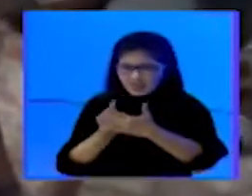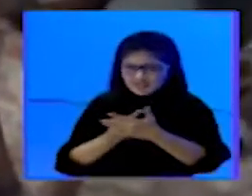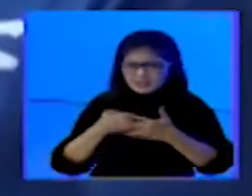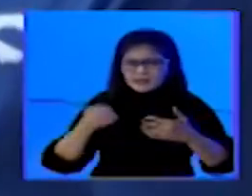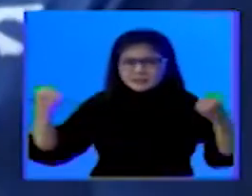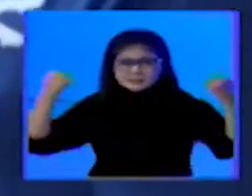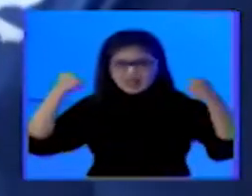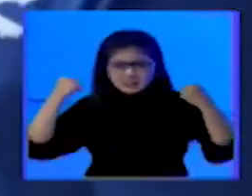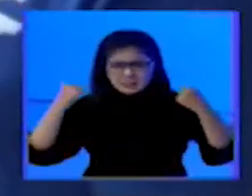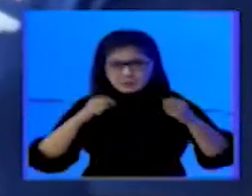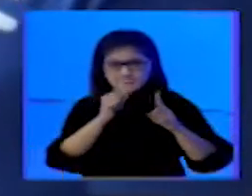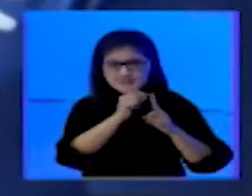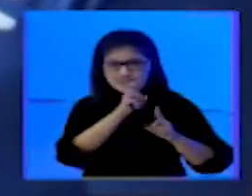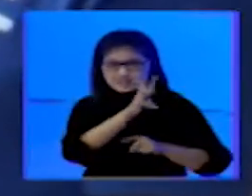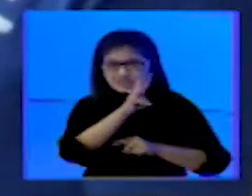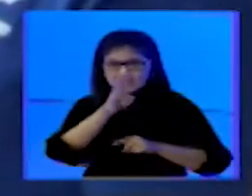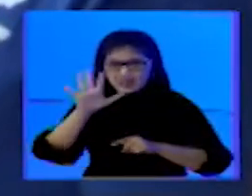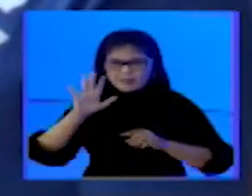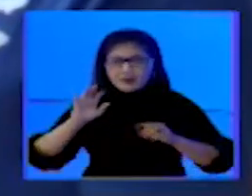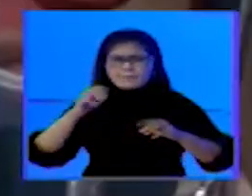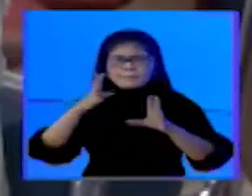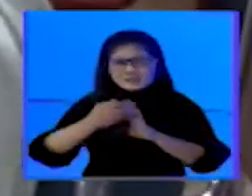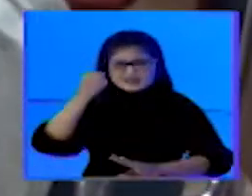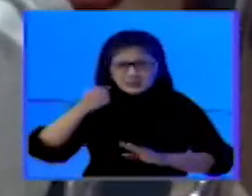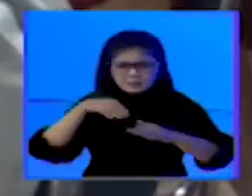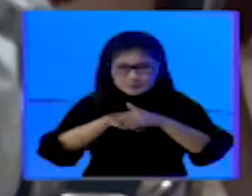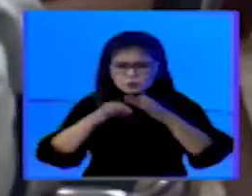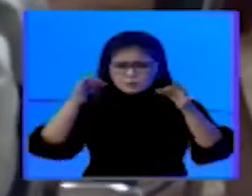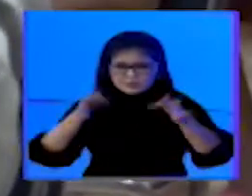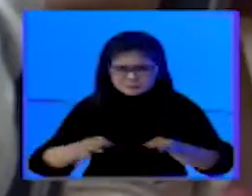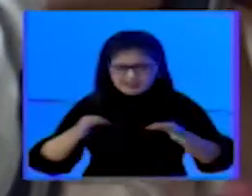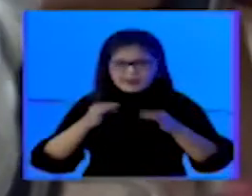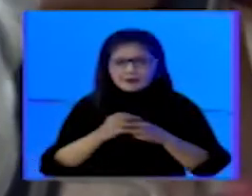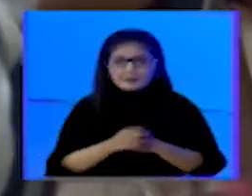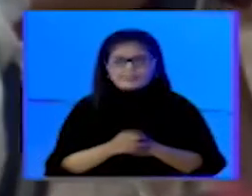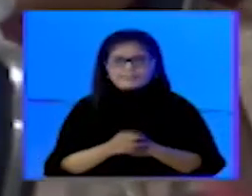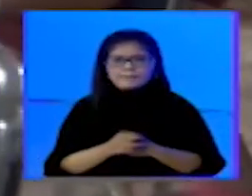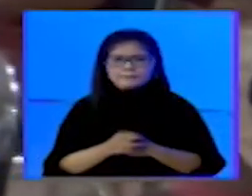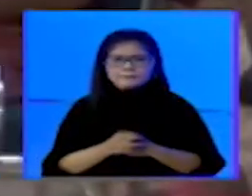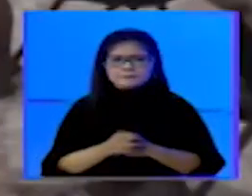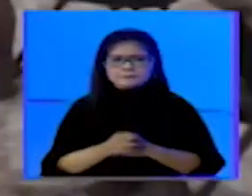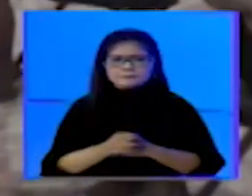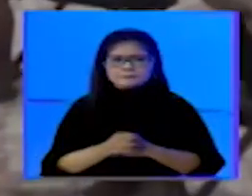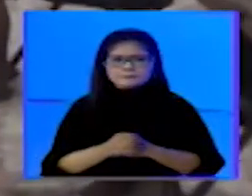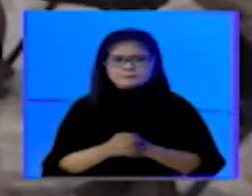KUHP dengan ancaman hukuman 7 tahun penjara. Dari Makassar, Sulawesi Selatan, Tim Liputan iNews melaporkan.